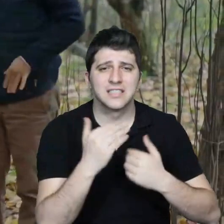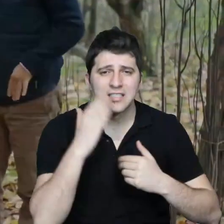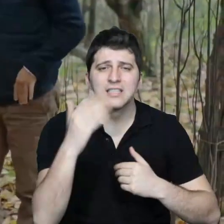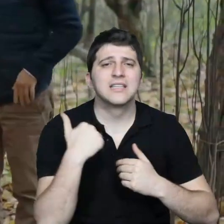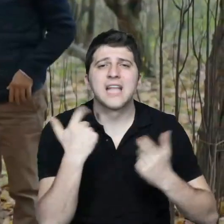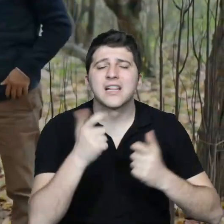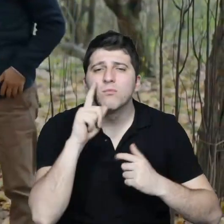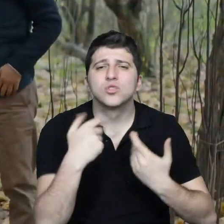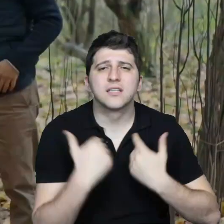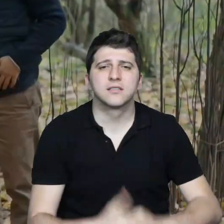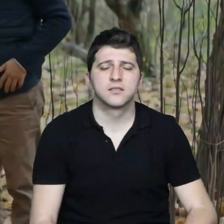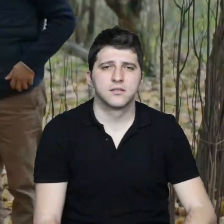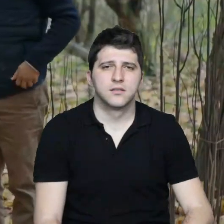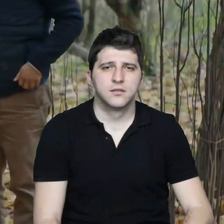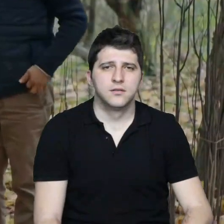bizimki nereden bulacağız?